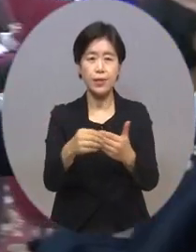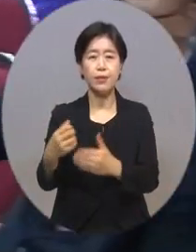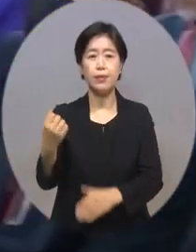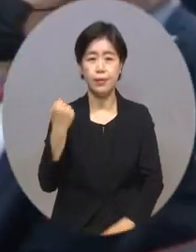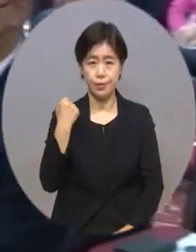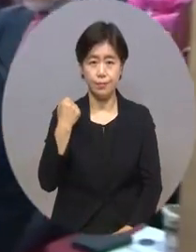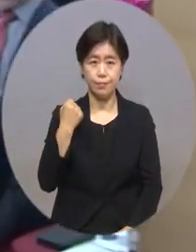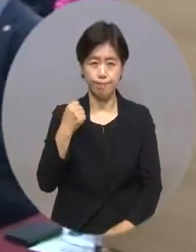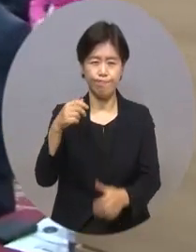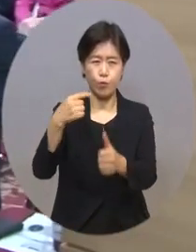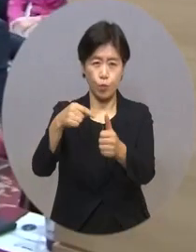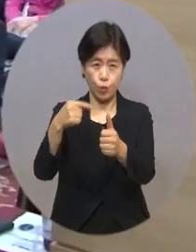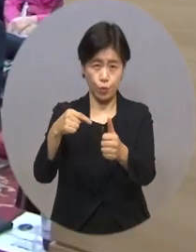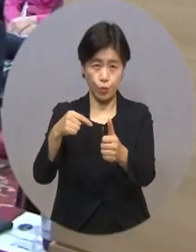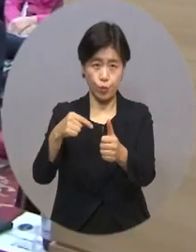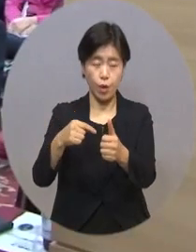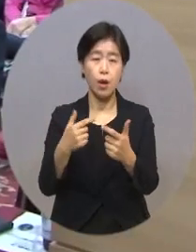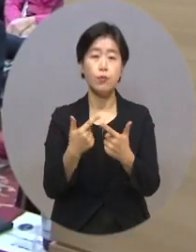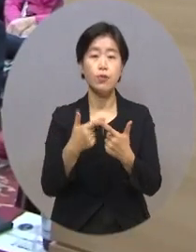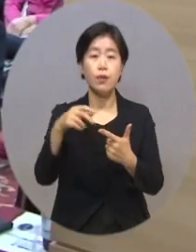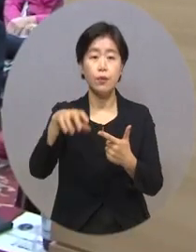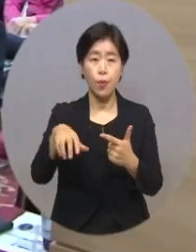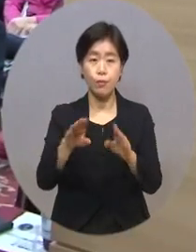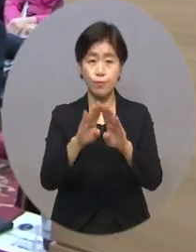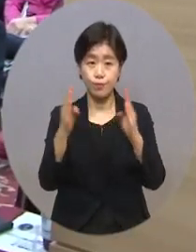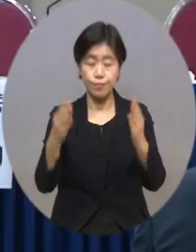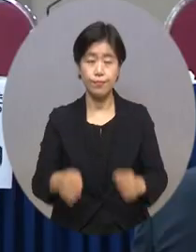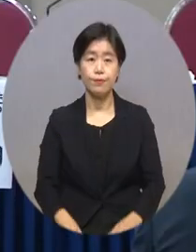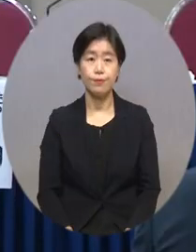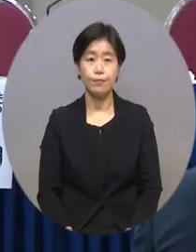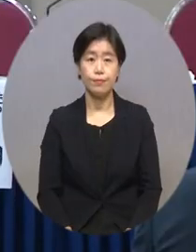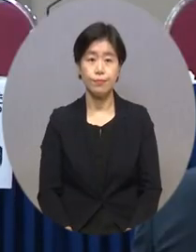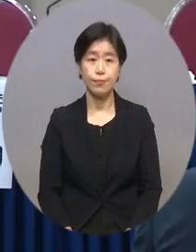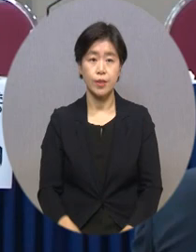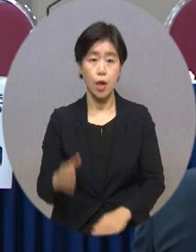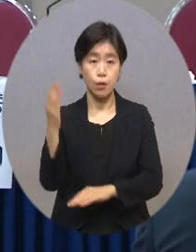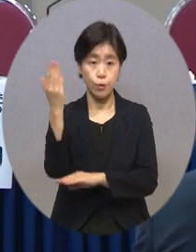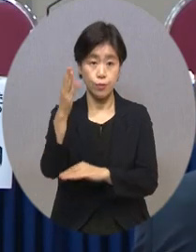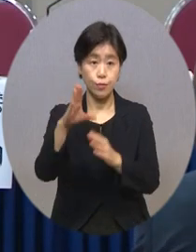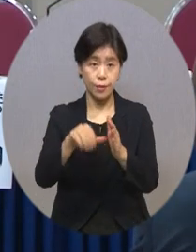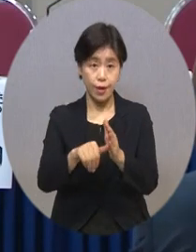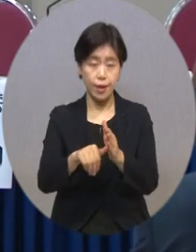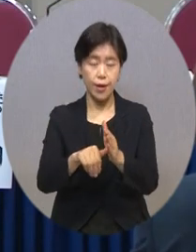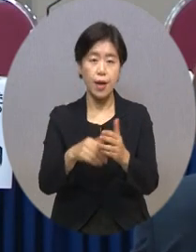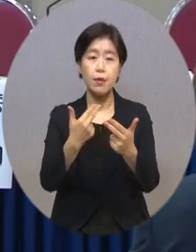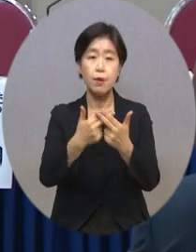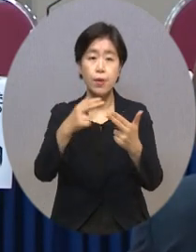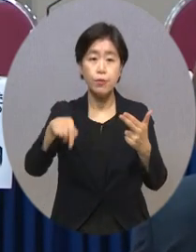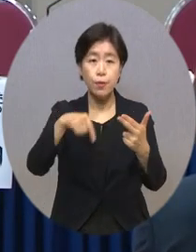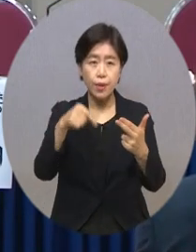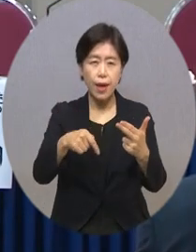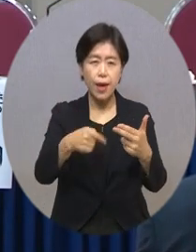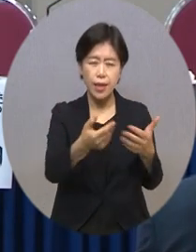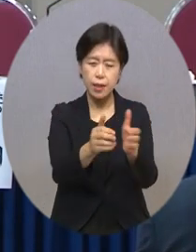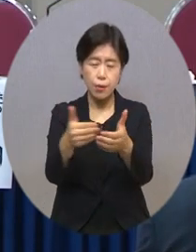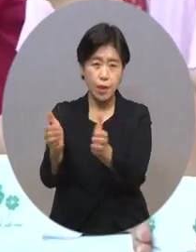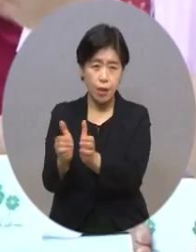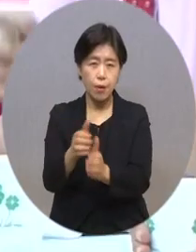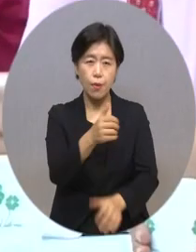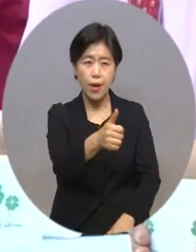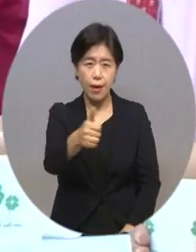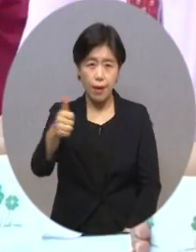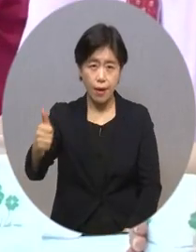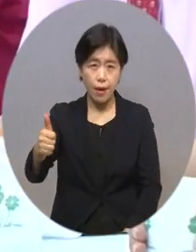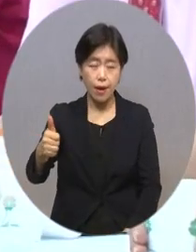2일 부산 라이온스 회관에서 열렸습니다. 이날 연수에는 라이온스 협회 내 클럽 회장 80여 명이